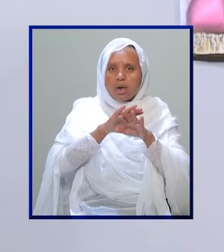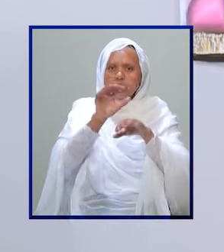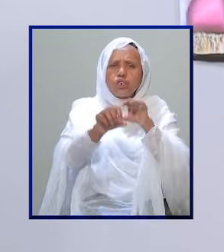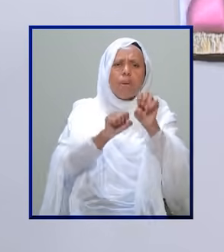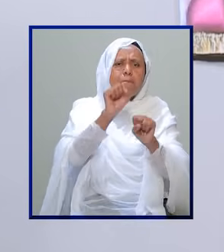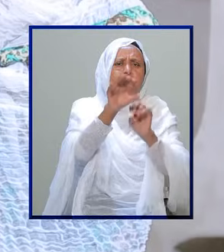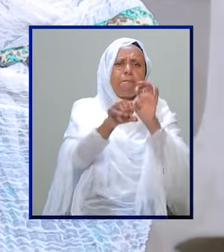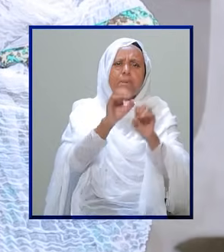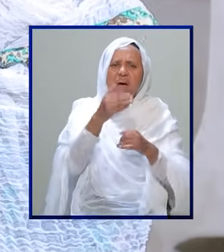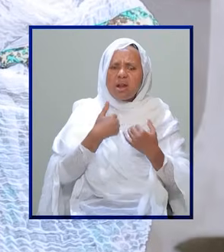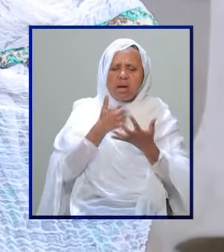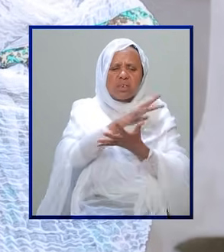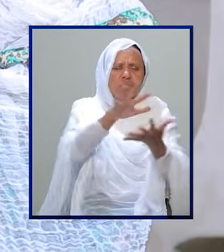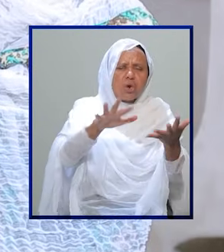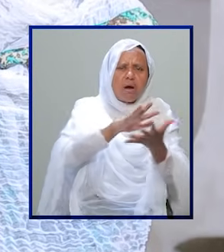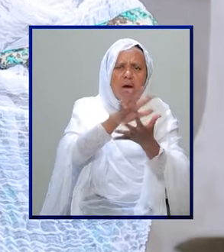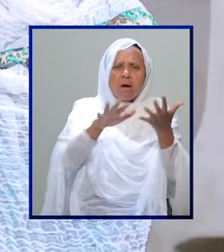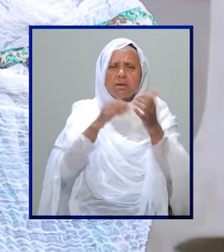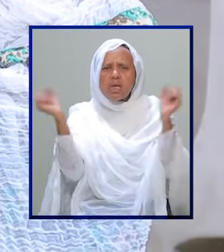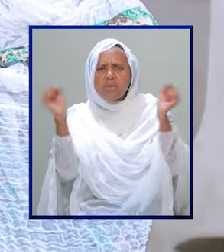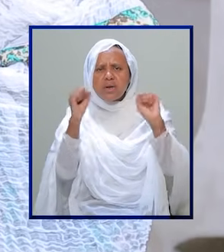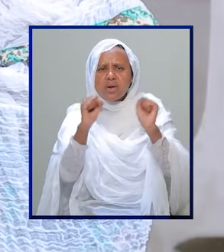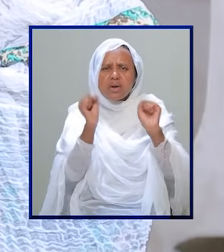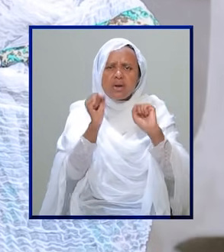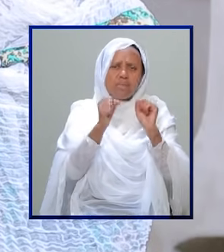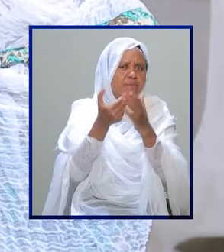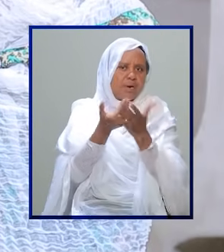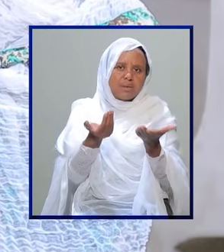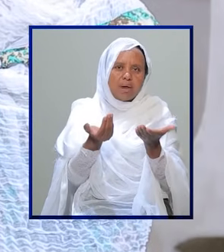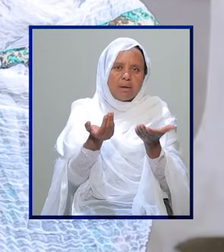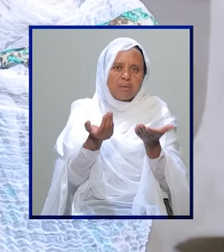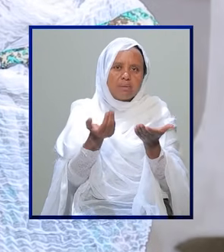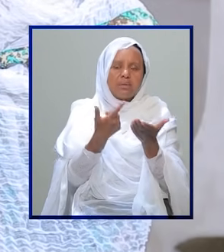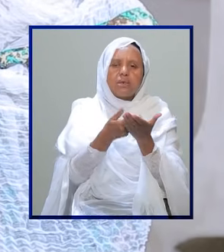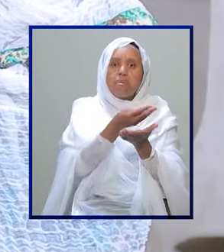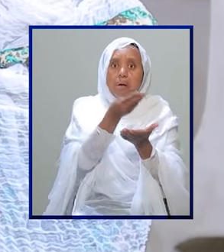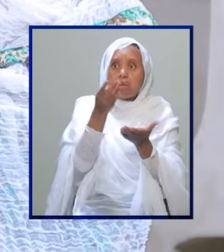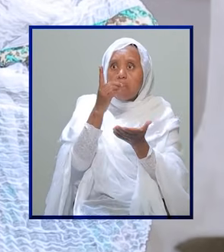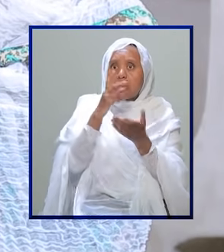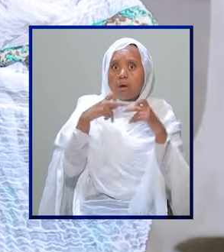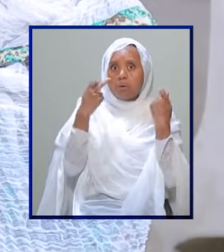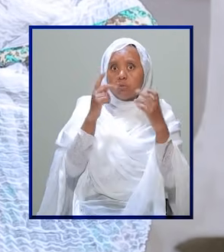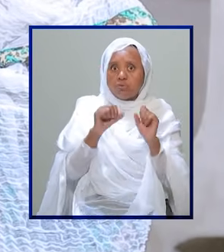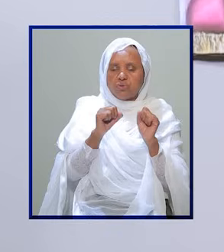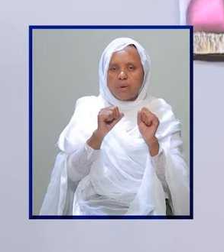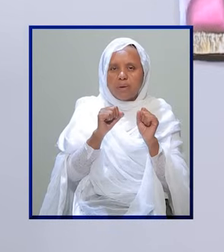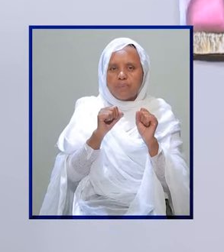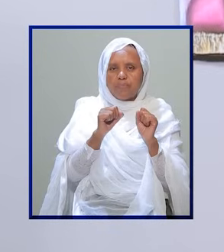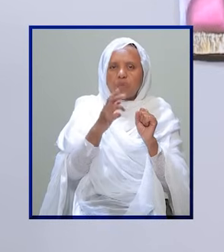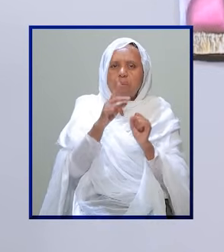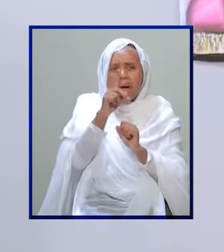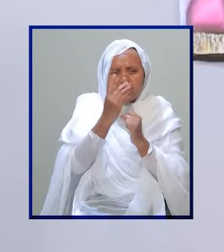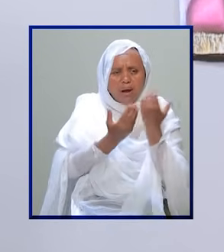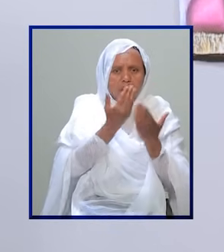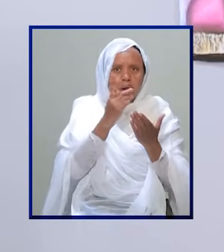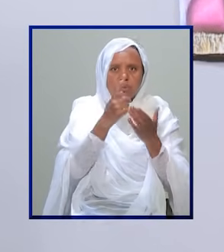አለ፣ ረብሻ አለ፣ እስከ ድብድብም ምናምን ነገር ይደርሳል። እና የሚያድለው አንድ ዲያቆን ሊሆን ይችላል ወይ አንድ